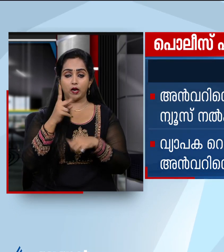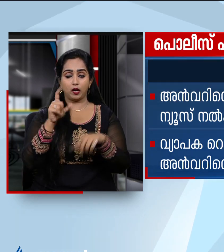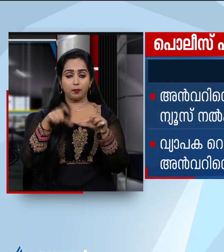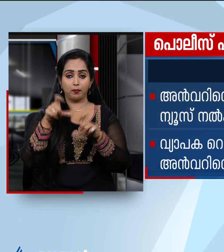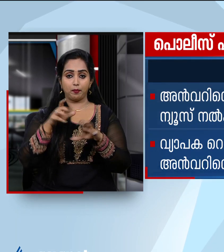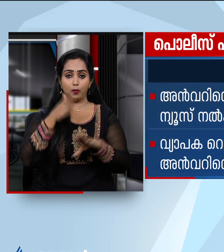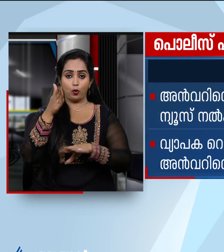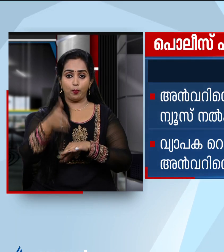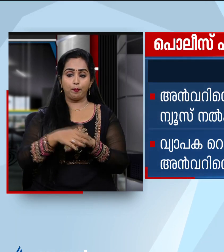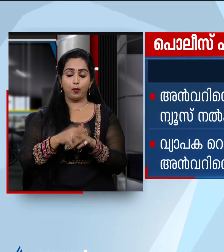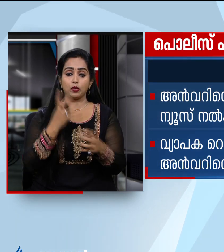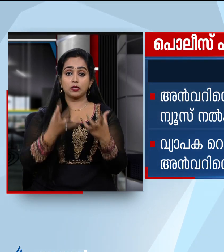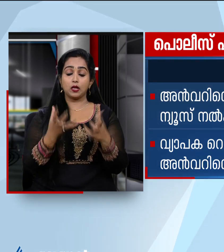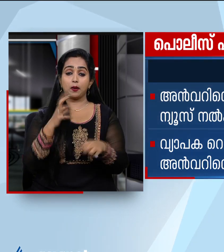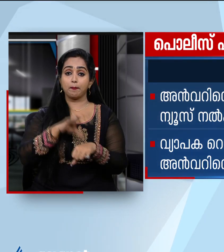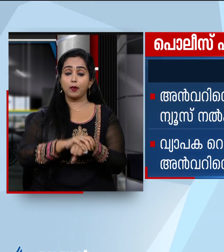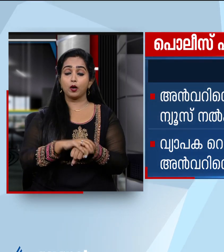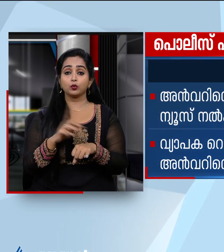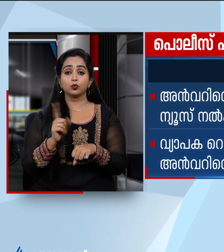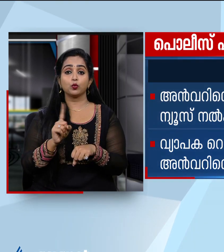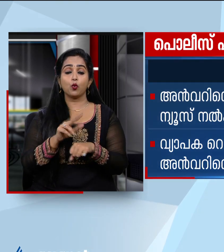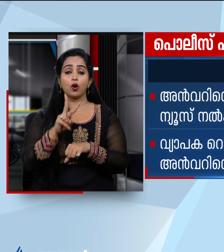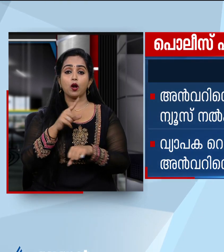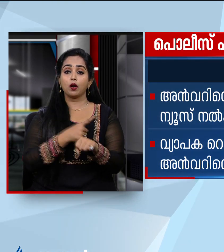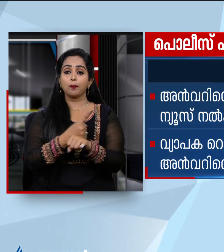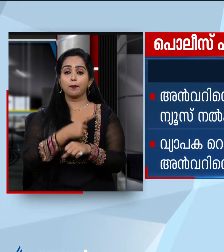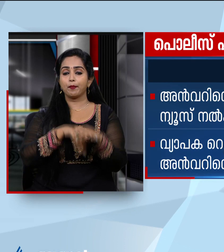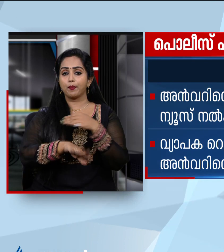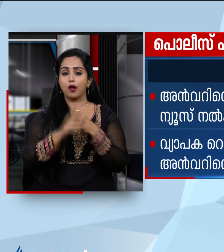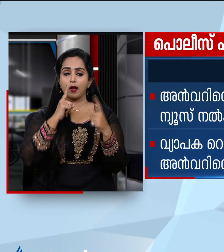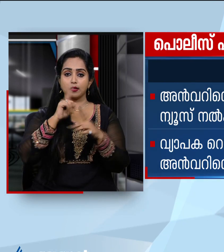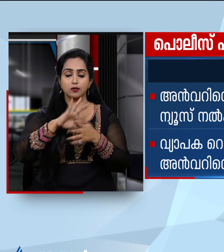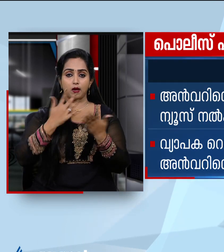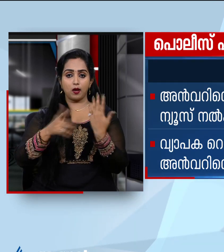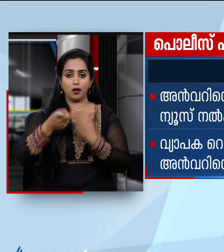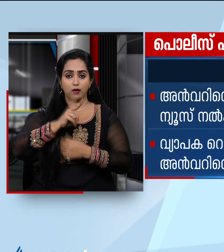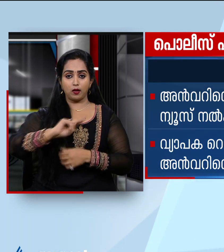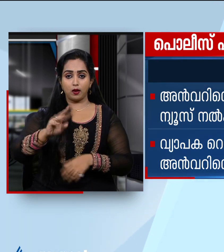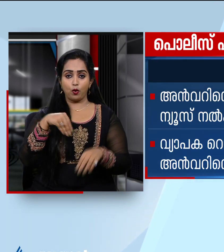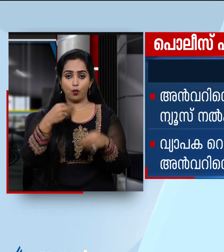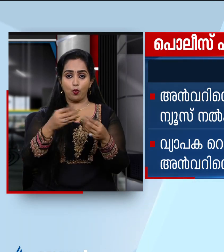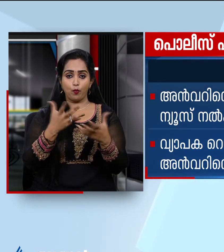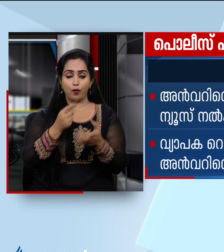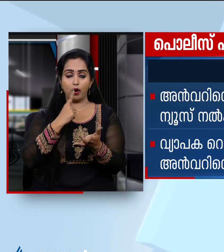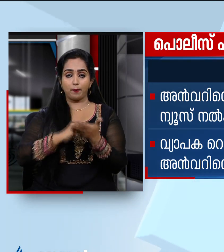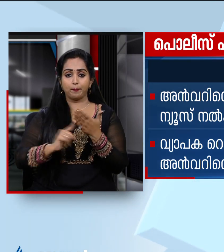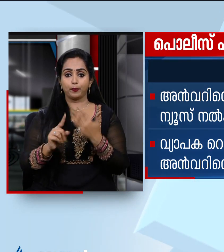ഉപകരണങ്ങൾ പിടിച്ചെടുക്കരുതെന്നും 2 മണിക്കൂറിനുള്ളിൽ പരിശോധിച്ച് തിരിച്ചു നൽകണമെന്നും ഉത്തരവിലുണ്ട്.